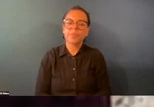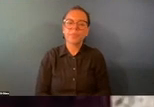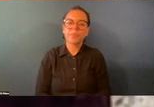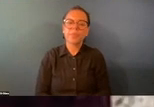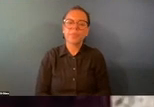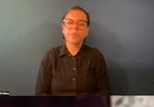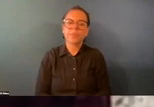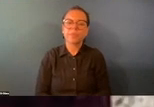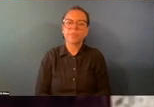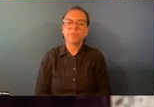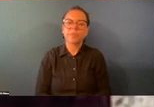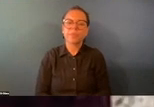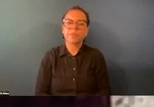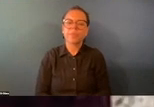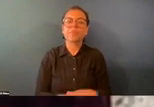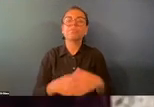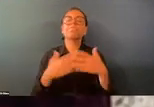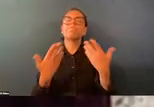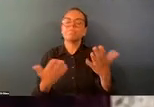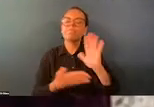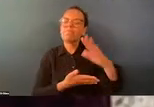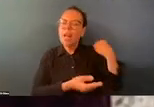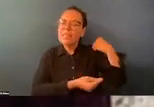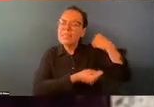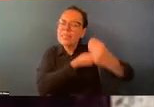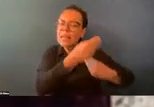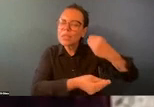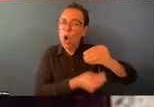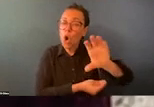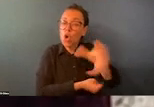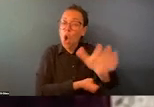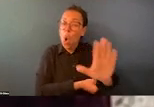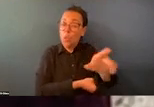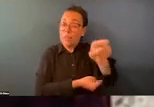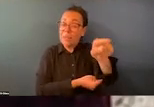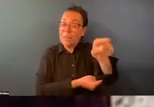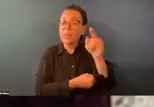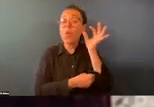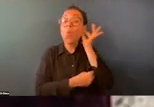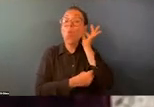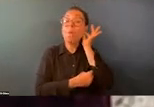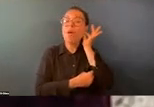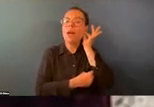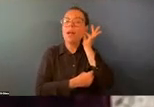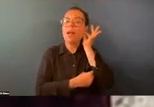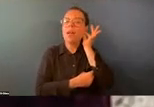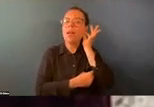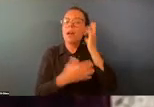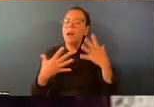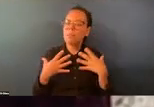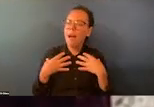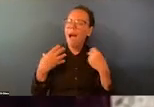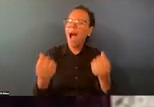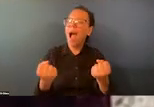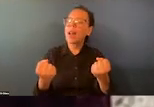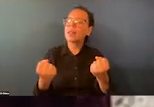Учитывая быт и традиции нашей республики, благополучие наших женщин зависит от